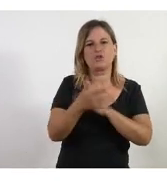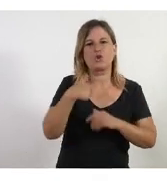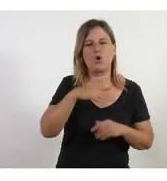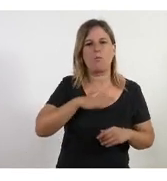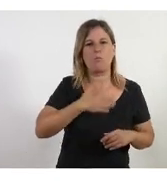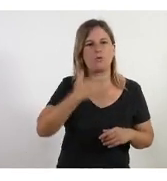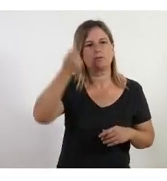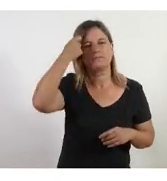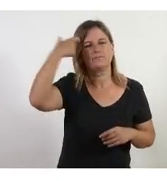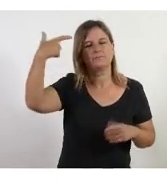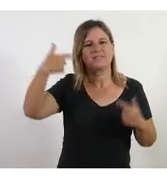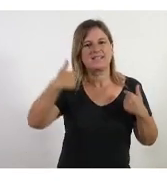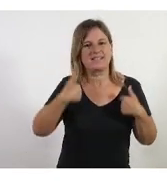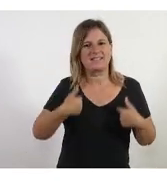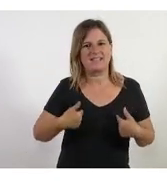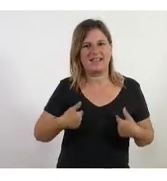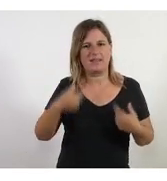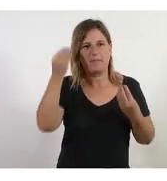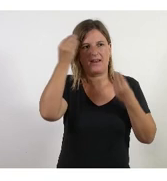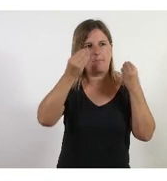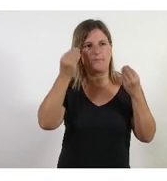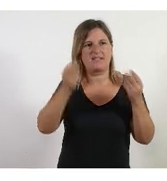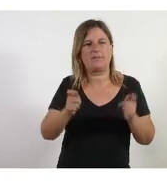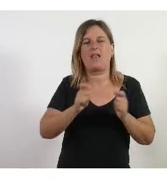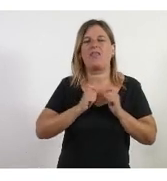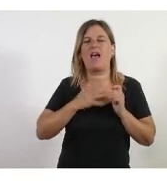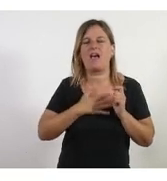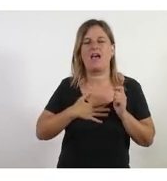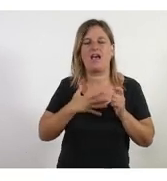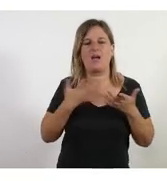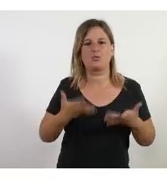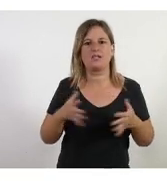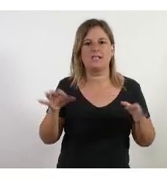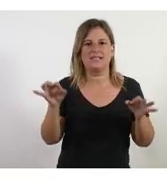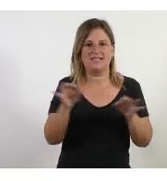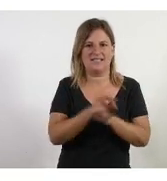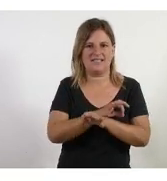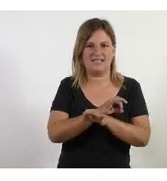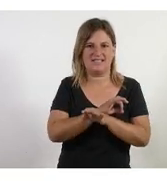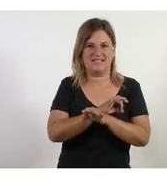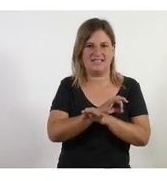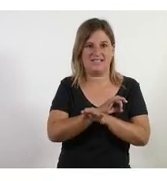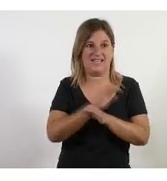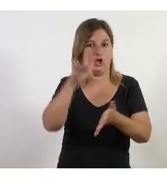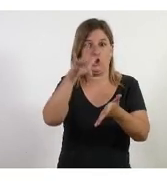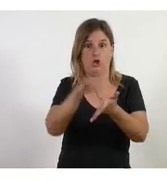un sentiment o un pensament de benestar sense necessitat d'haver estat